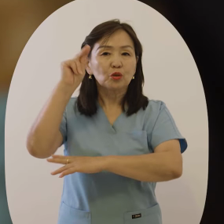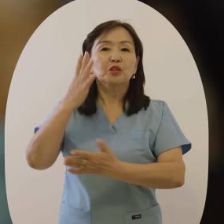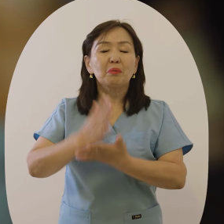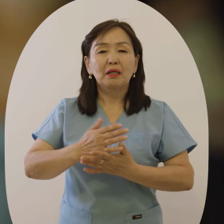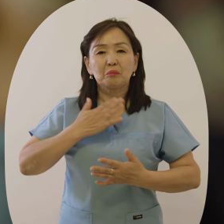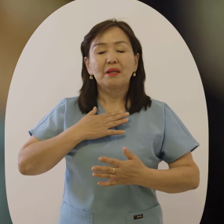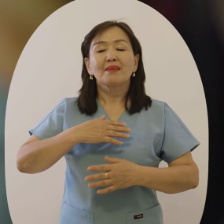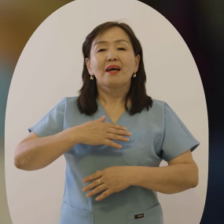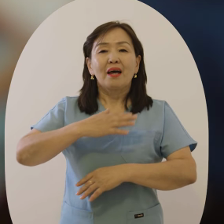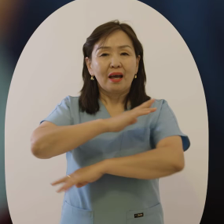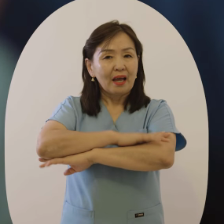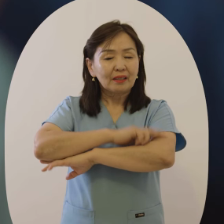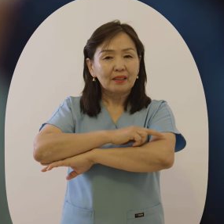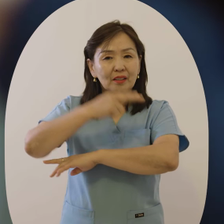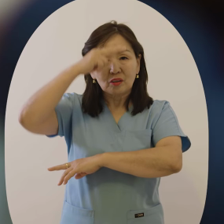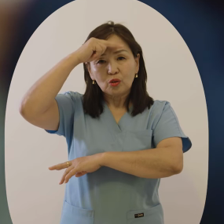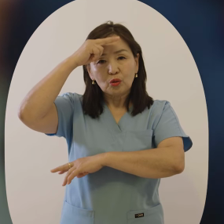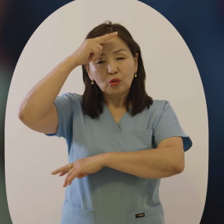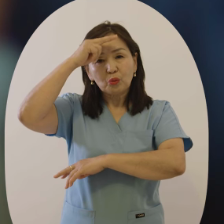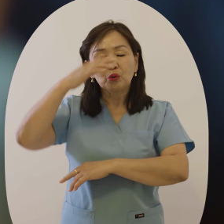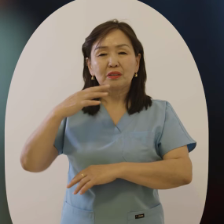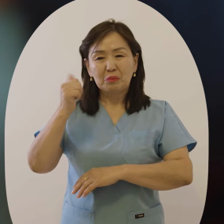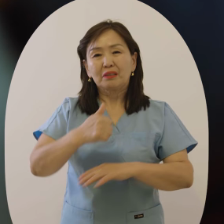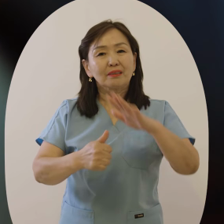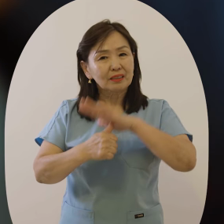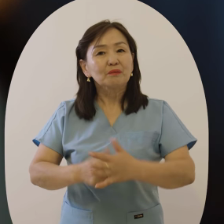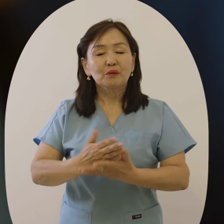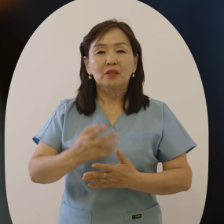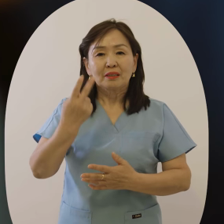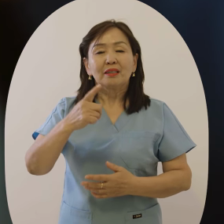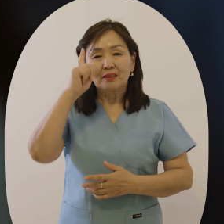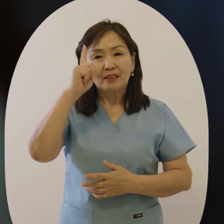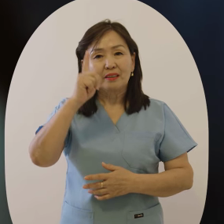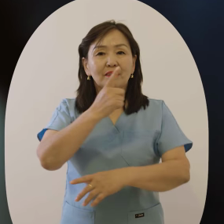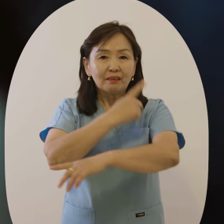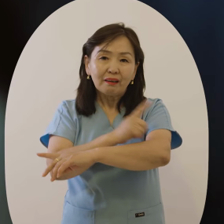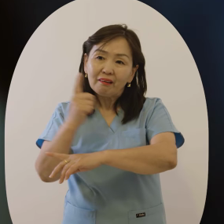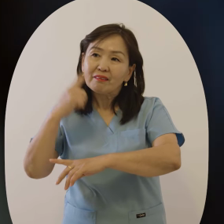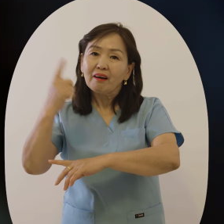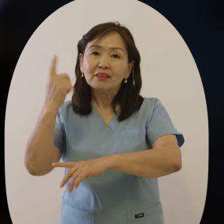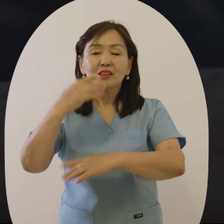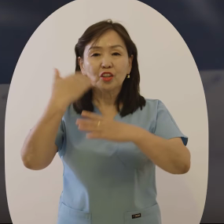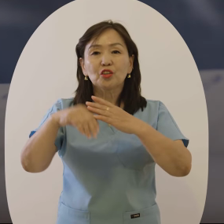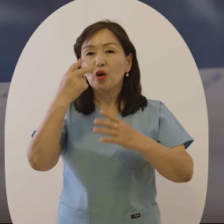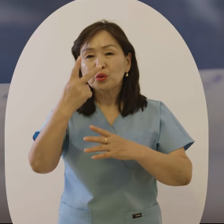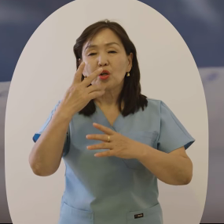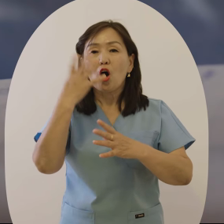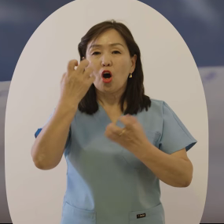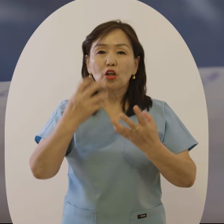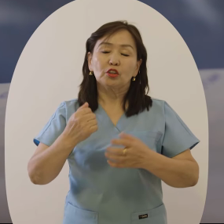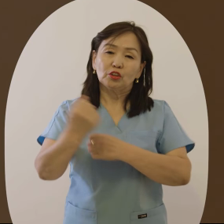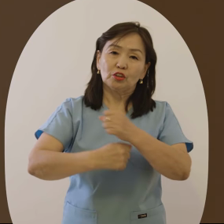ангид сурдаг жил манай ангийн хүүхдүүд бүтэн жил намайг дээрлэгдэг байлаа. Үндсэн арга хэлбэр нь ерөөсөө л ганцаар тулах. Кино